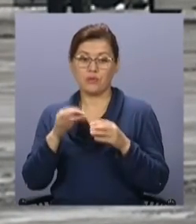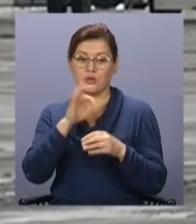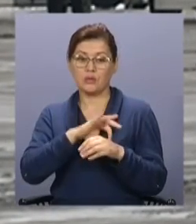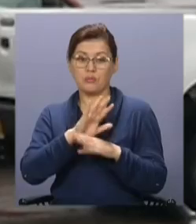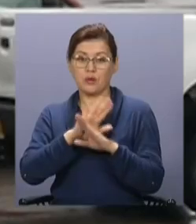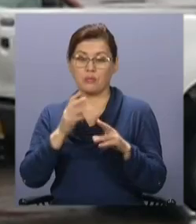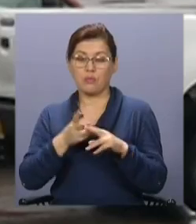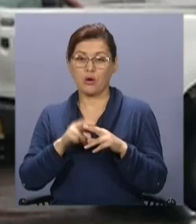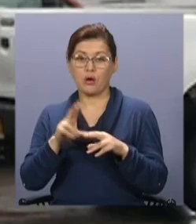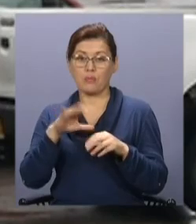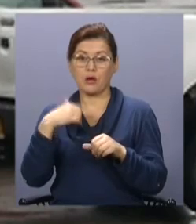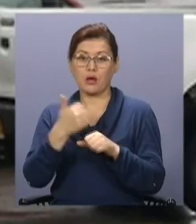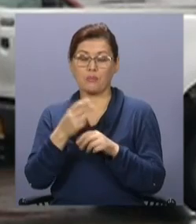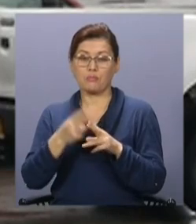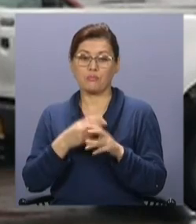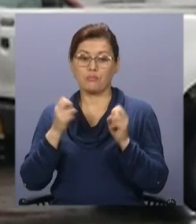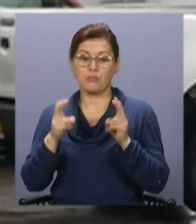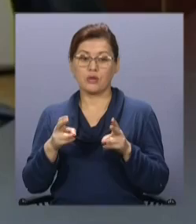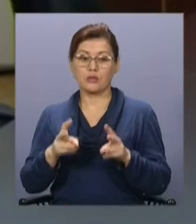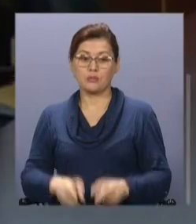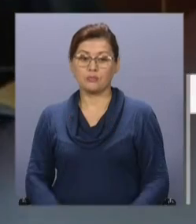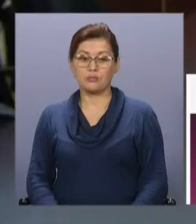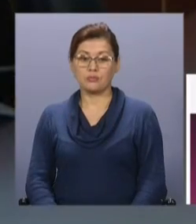тиімсіз, десе де бастысы қауіпсіздік.